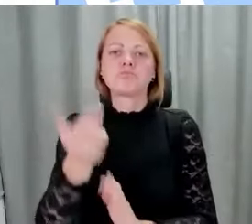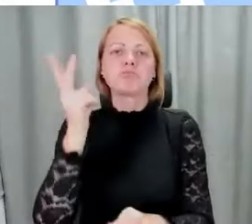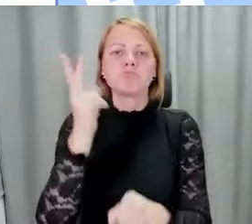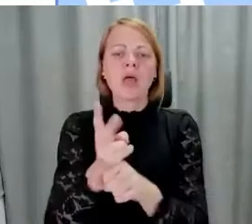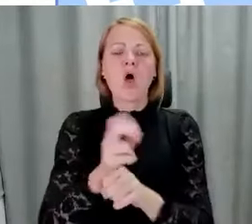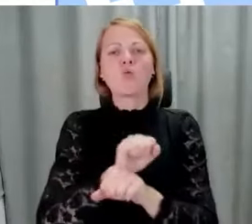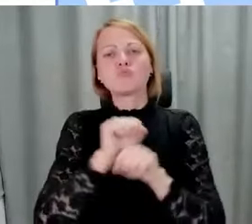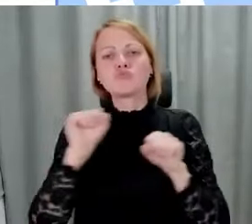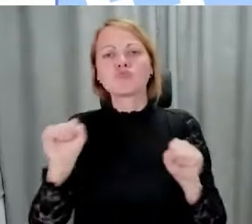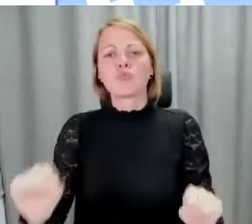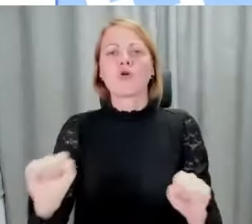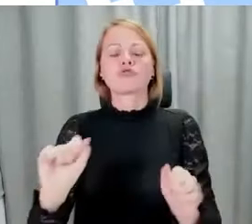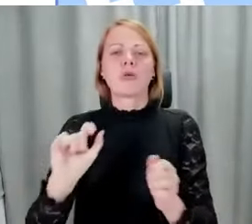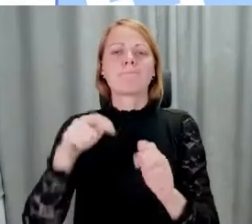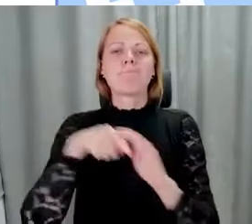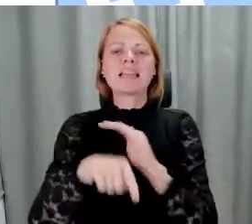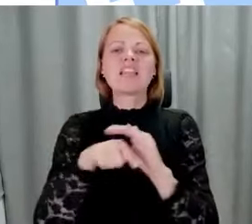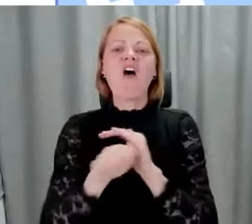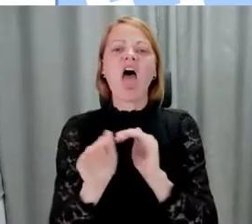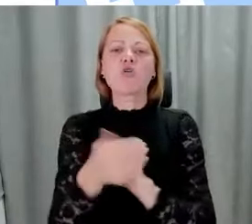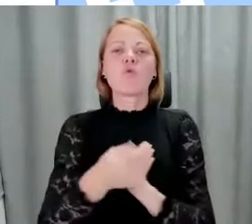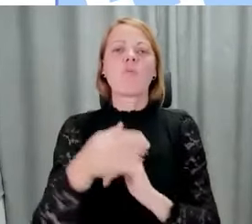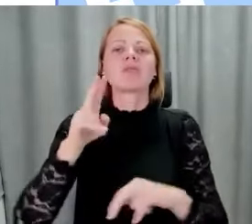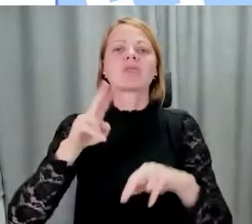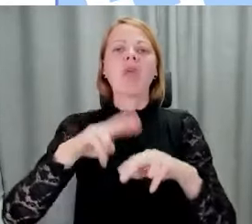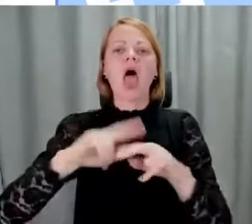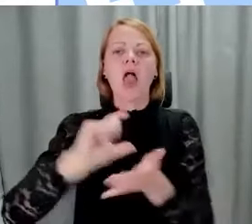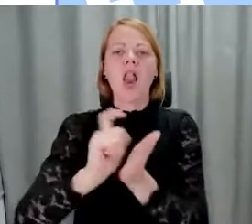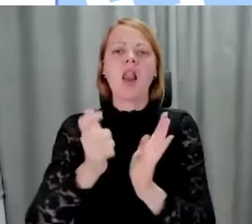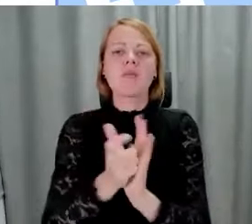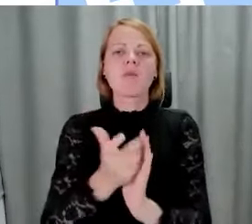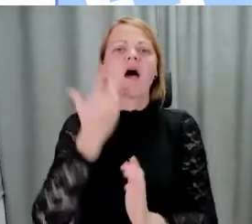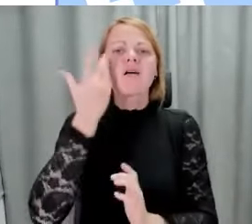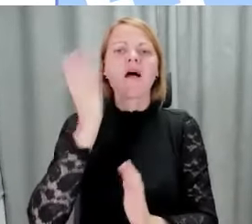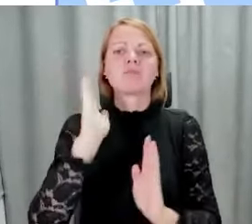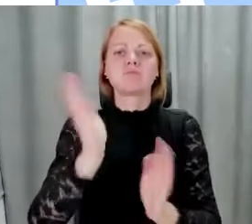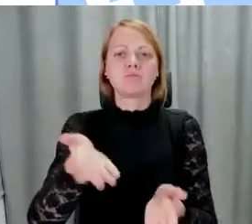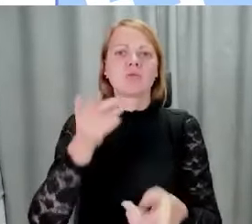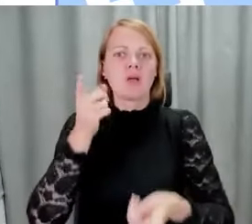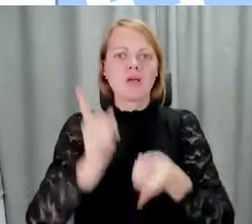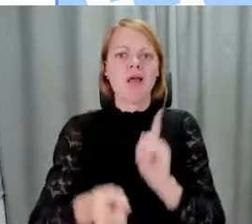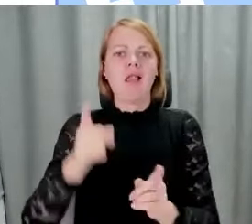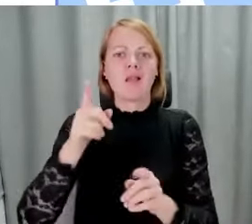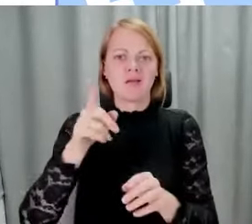patvērumu telpu? Pēc cik gadiem šāds būvnormatīvs realistiski varētu stāties spēkā?